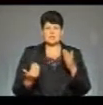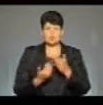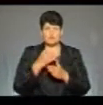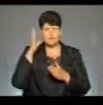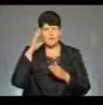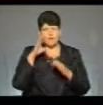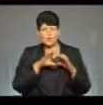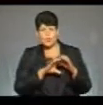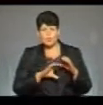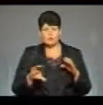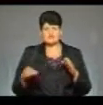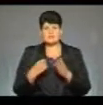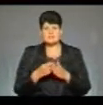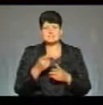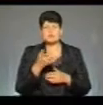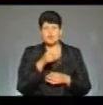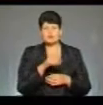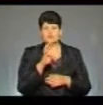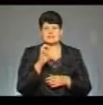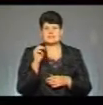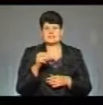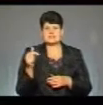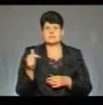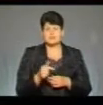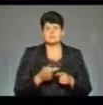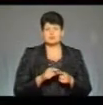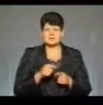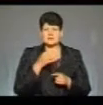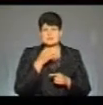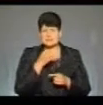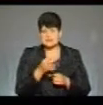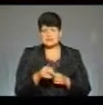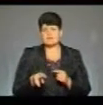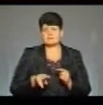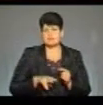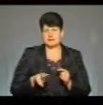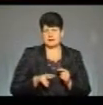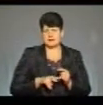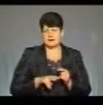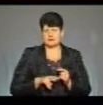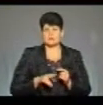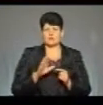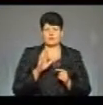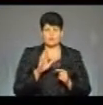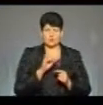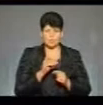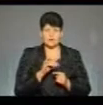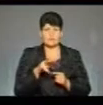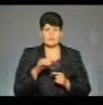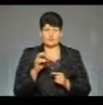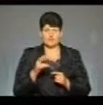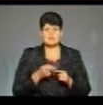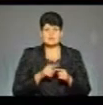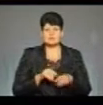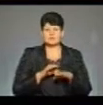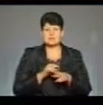якого 400 тисяч гривень. Про це повідомив директор товариства «Тернопільміськбуд», який виконав це в робіт, Юрій Левкович. Це відбувається під